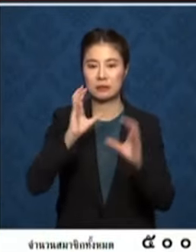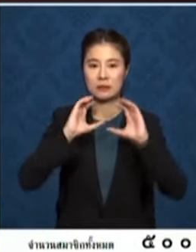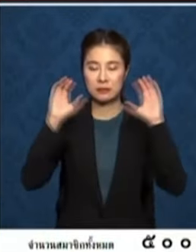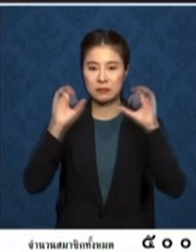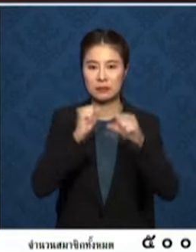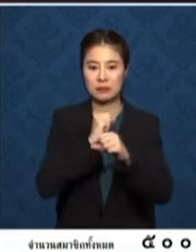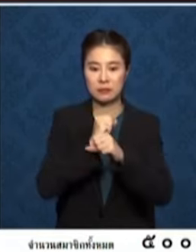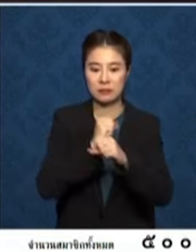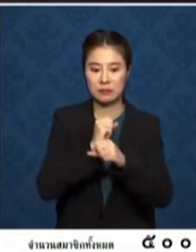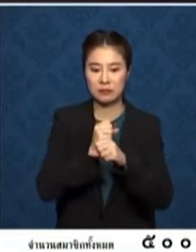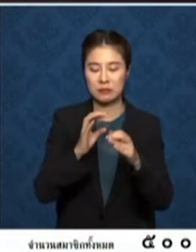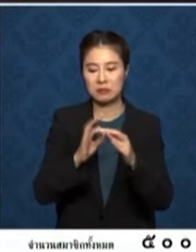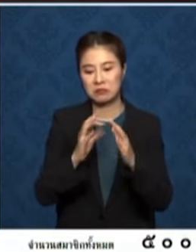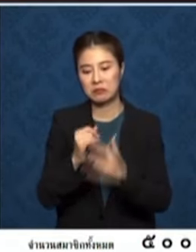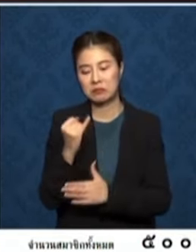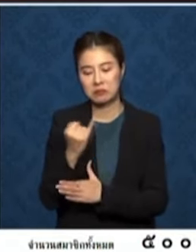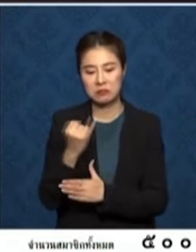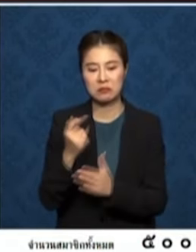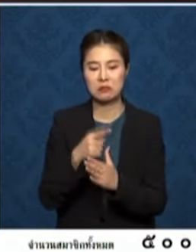ธิภาพในการเบิกจ่ายงบประขนาดนี้